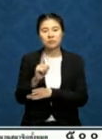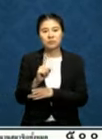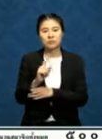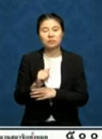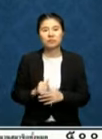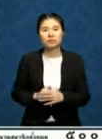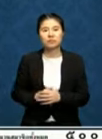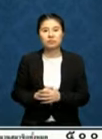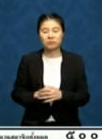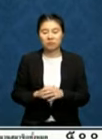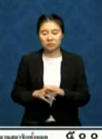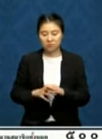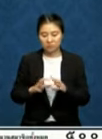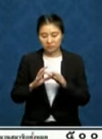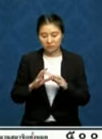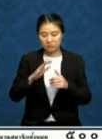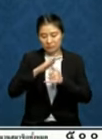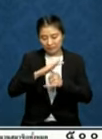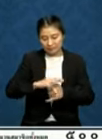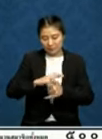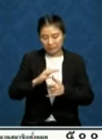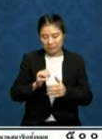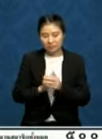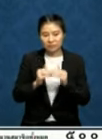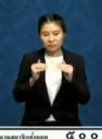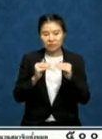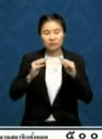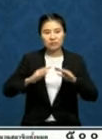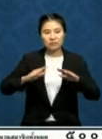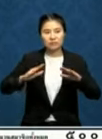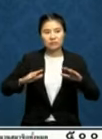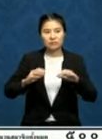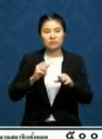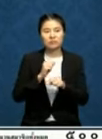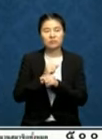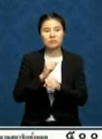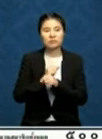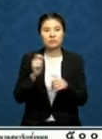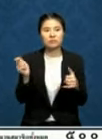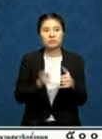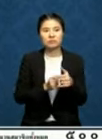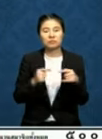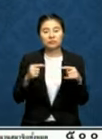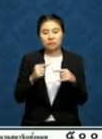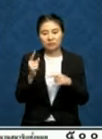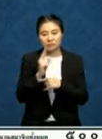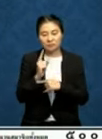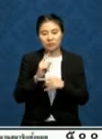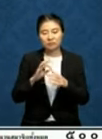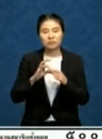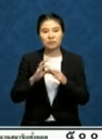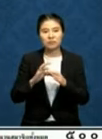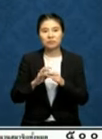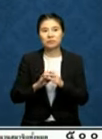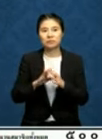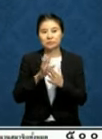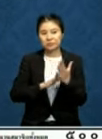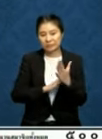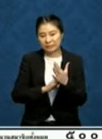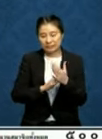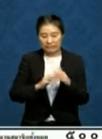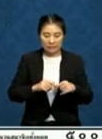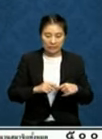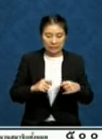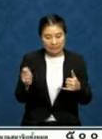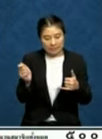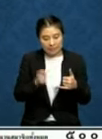ายังมีการละเมิดสิทธิร่างกายเด็กโดยสถิติที่ถูกทำโทษในประเทศไทยนะคะถึงแม้ว่าการทำโทษร่างกายและจิตใจเนี่ยจะไม่ใช่ส